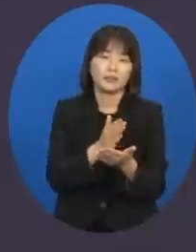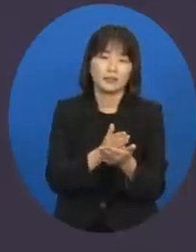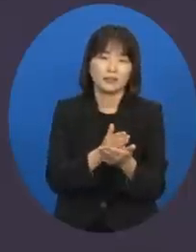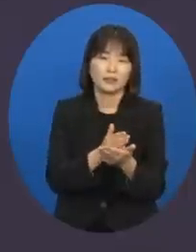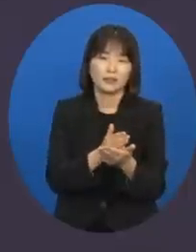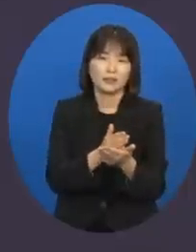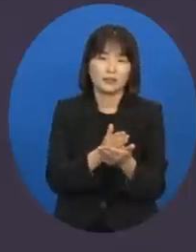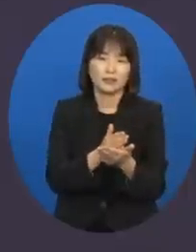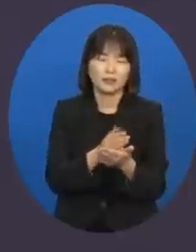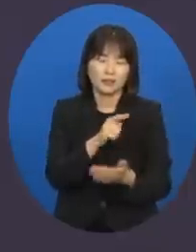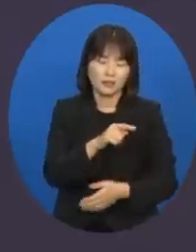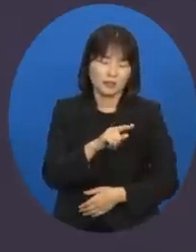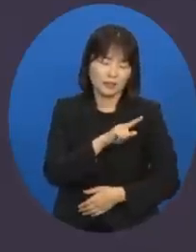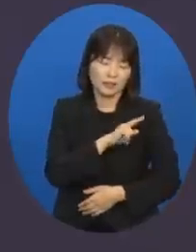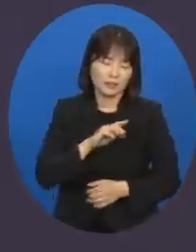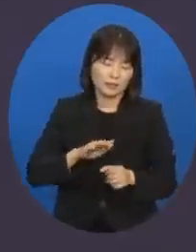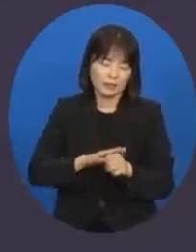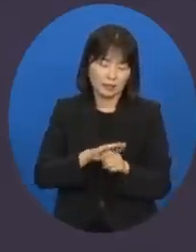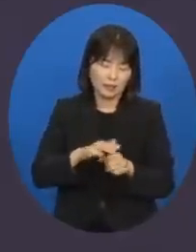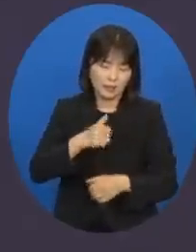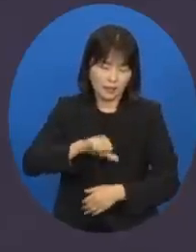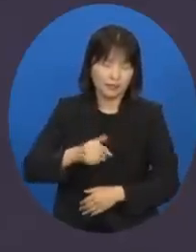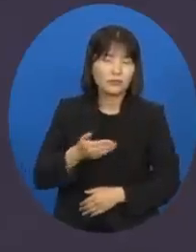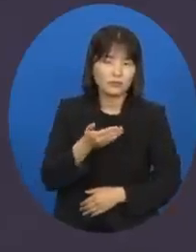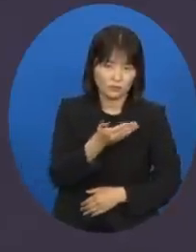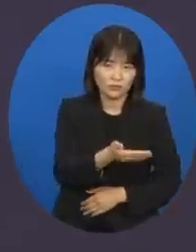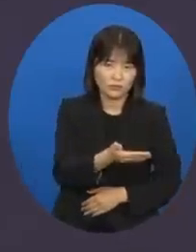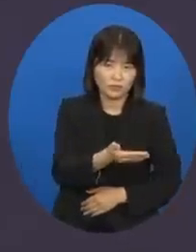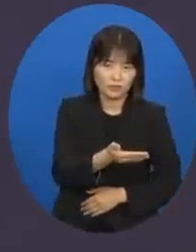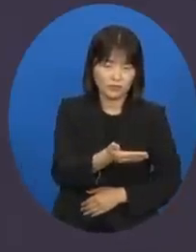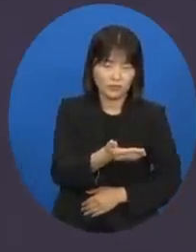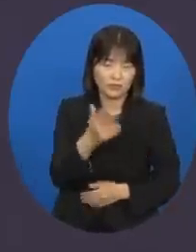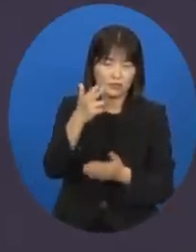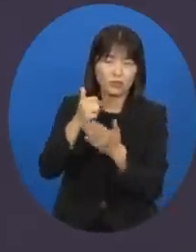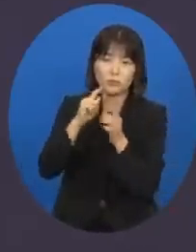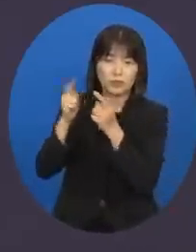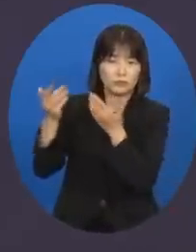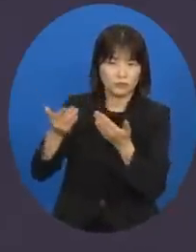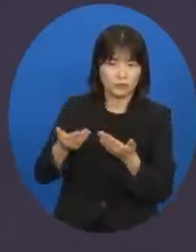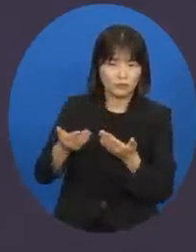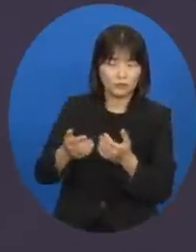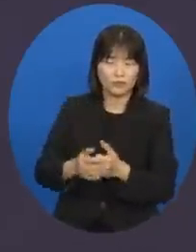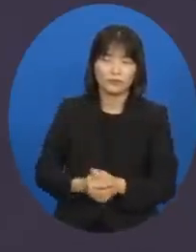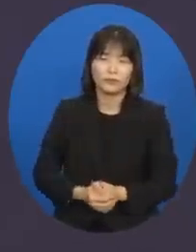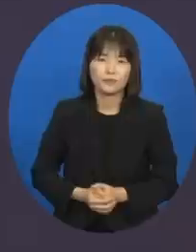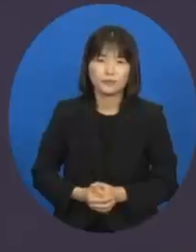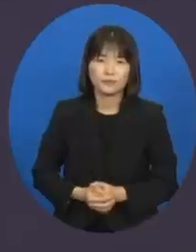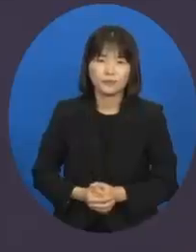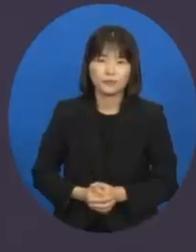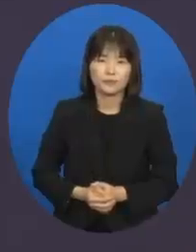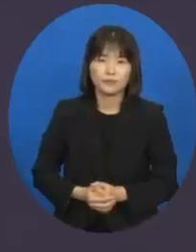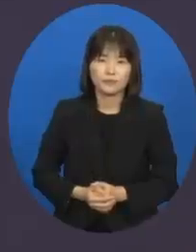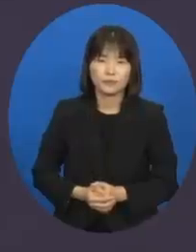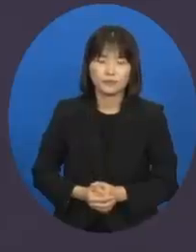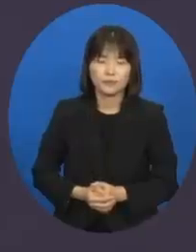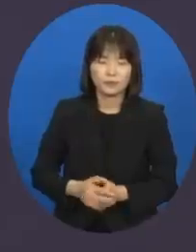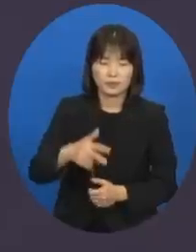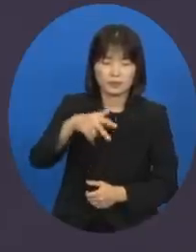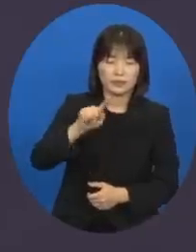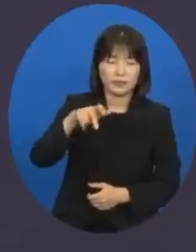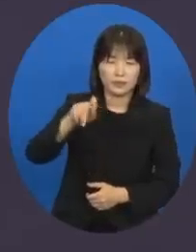너에게 가장 사랑하는 자녀 줄 거야. 그렇게 주님께서 말씀하시죠. 그 자카르라고 하는 것이 기억하답니다.